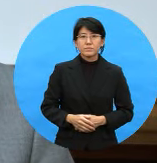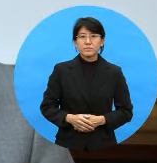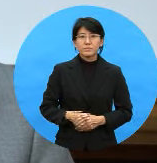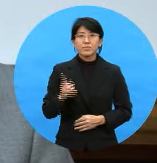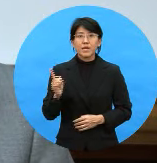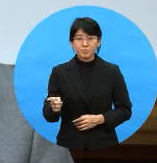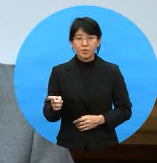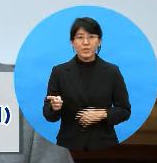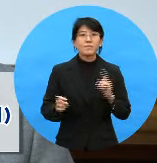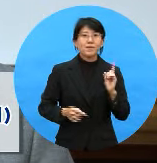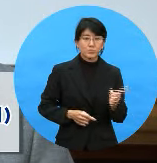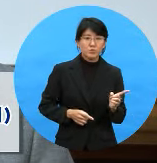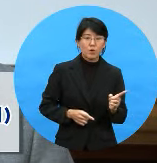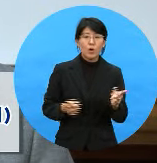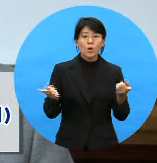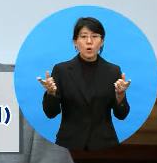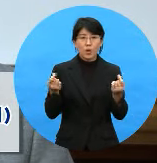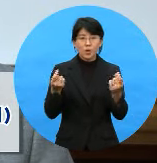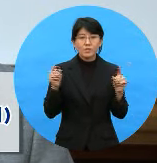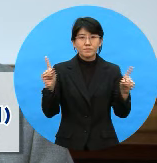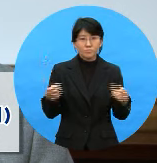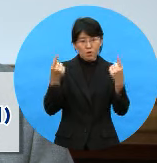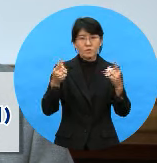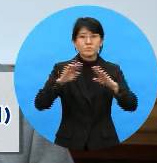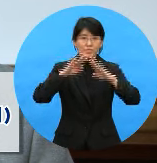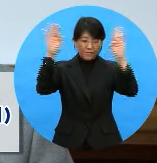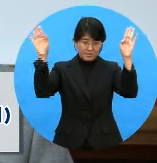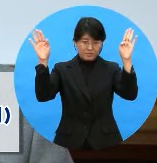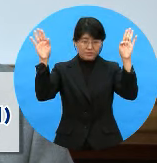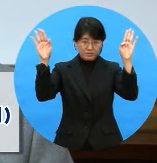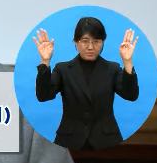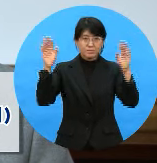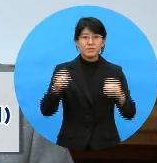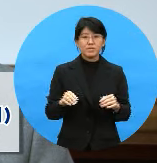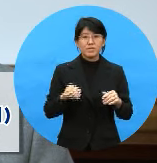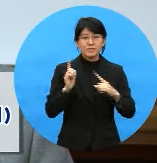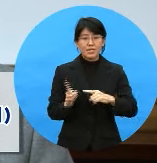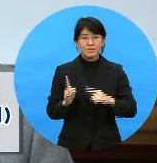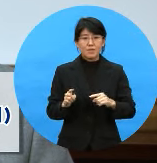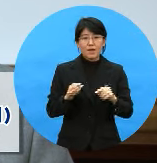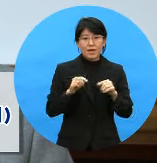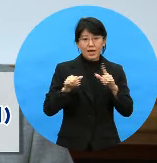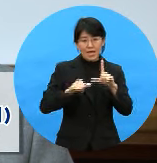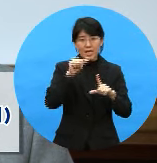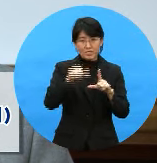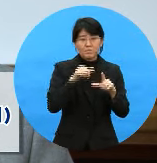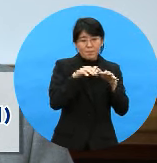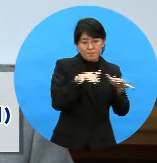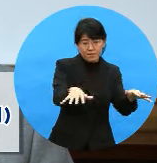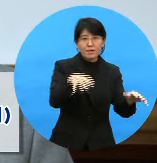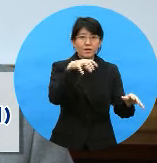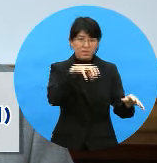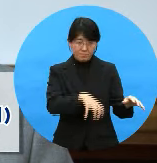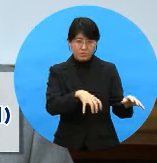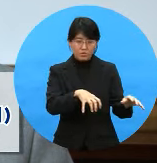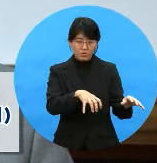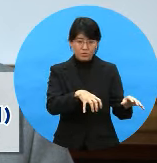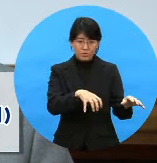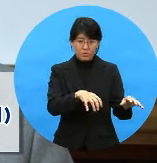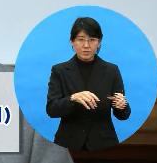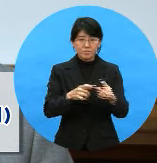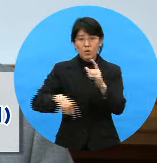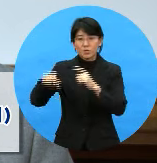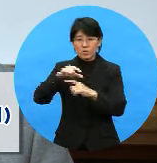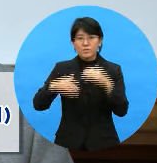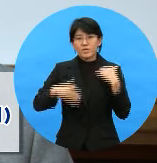アニメカーニバルも練馬祭りと同時期に開催します。日本のアニメ発祥の町練馬区において、